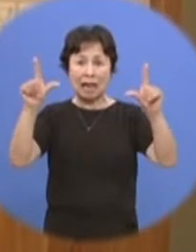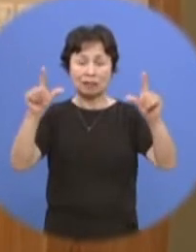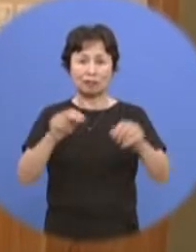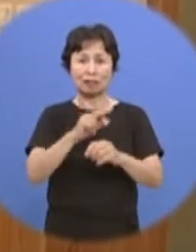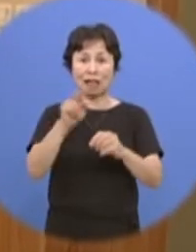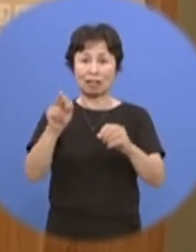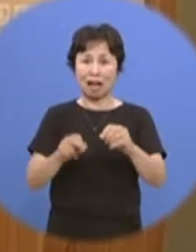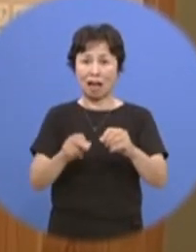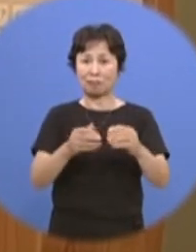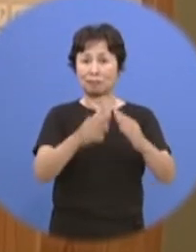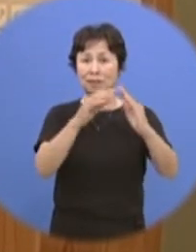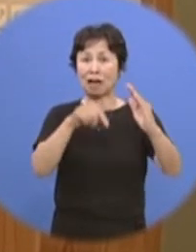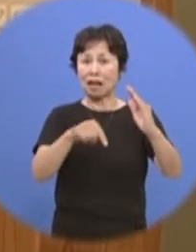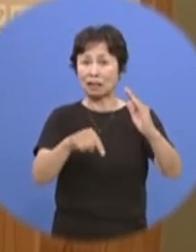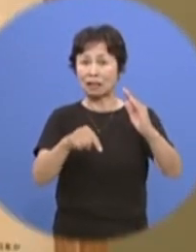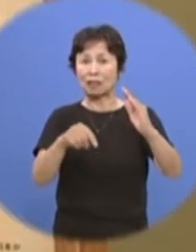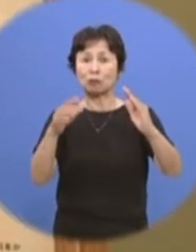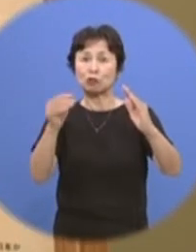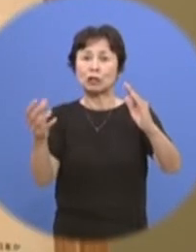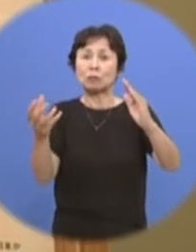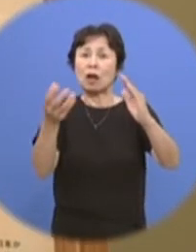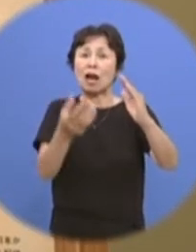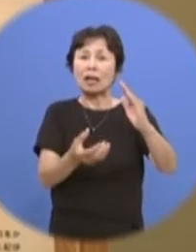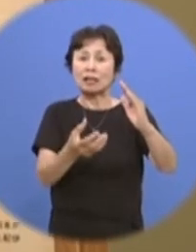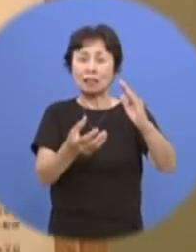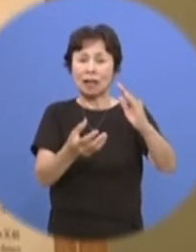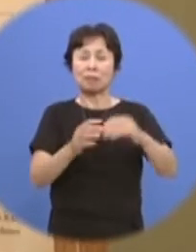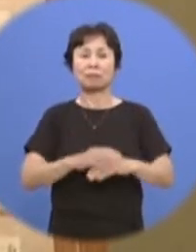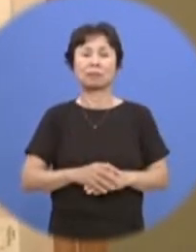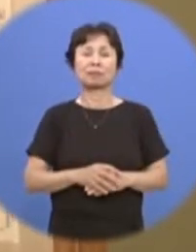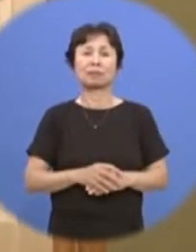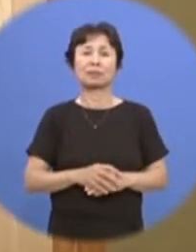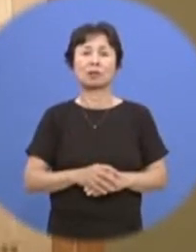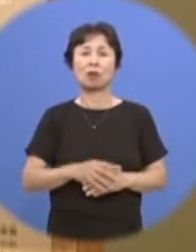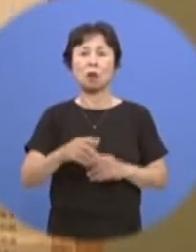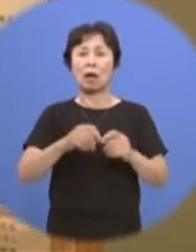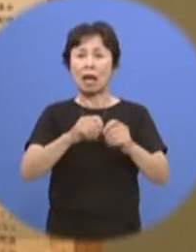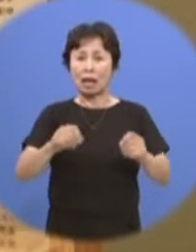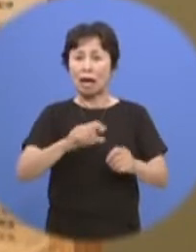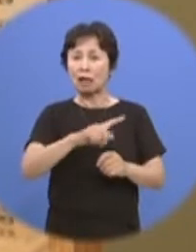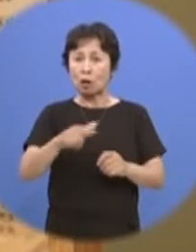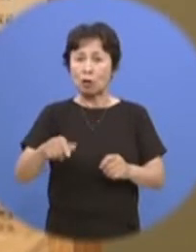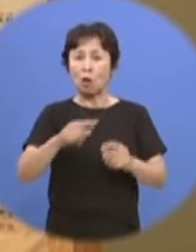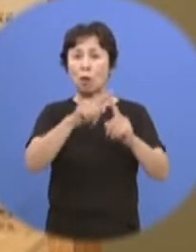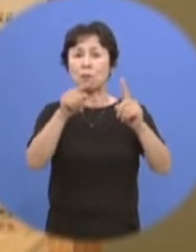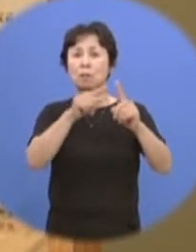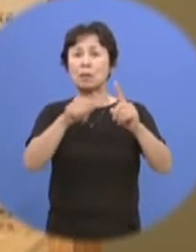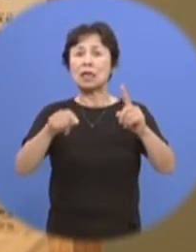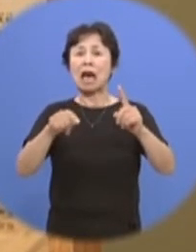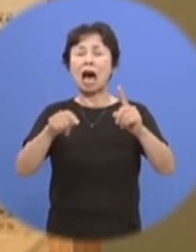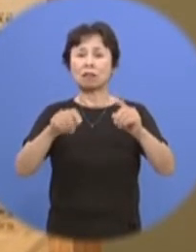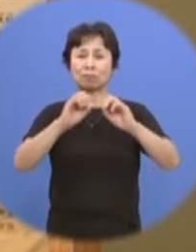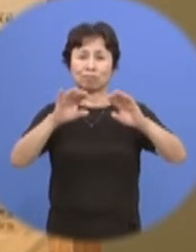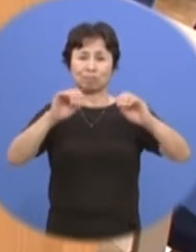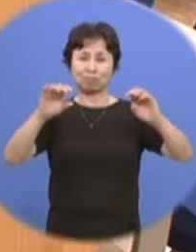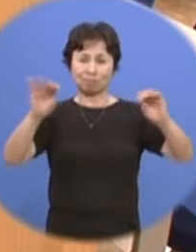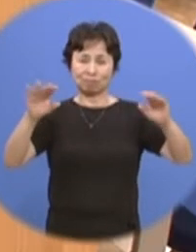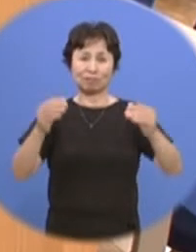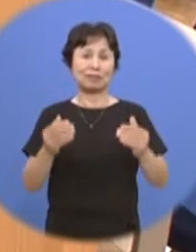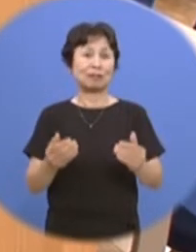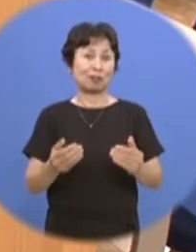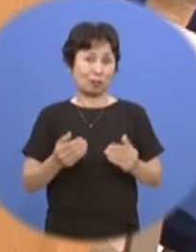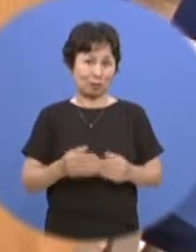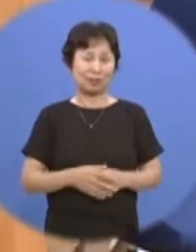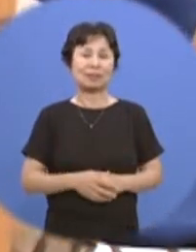です、 はい、 でそこでこの成果は多くの人にこう PR していかないといけない ですね、でそういうことを合わせて我